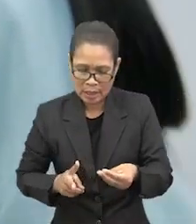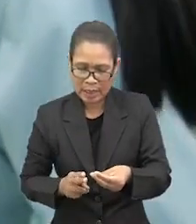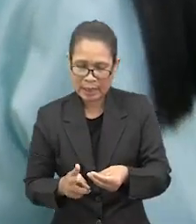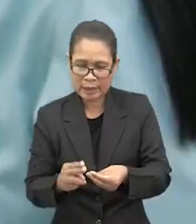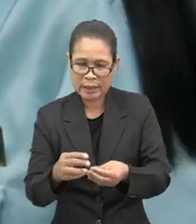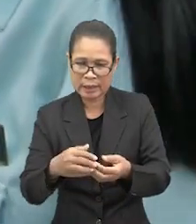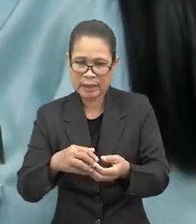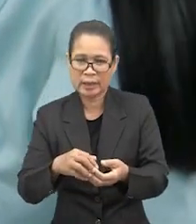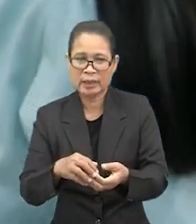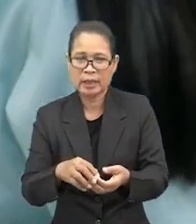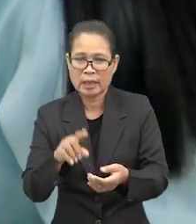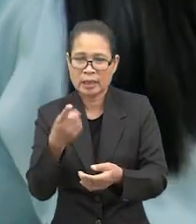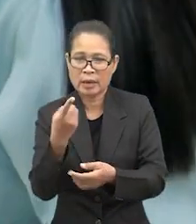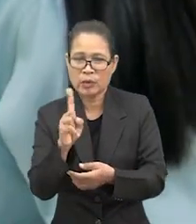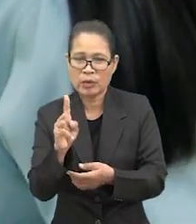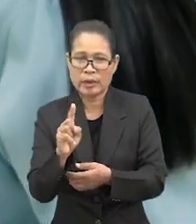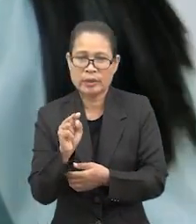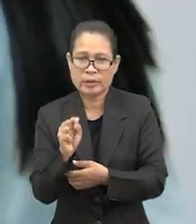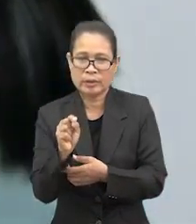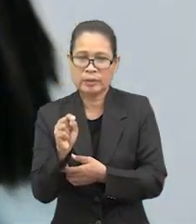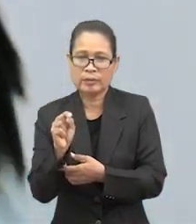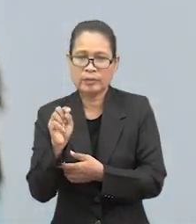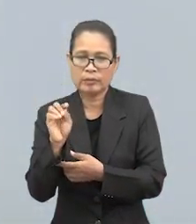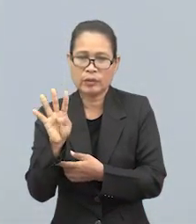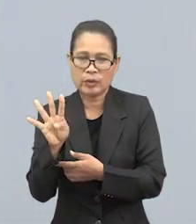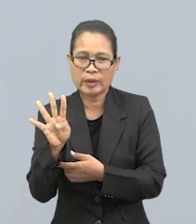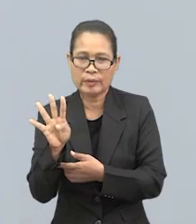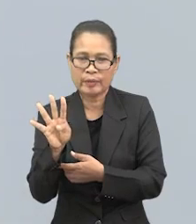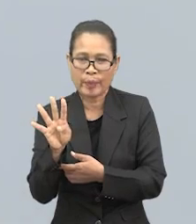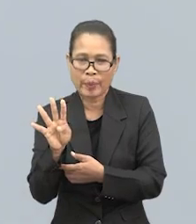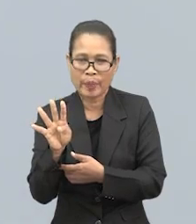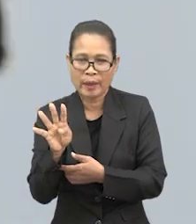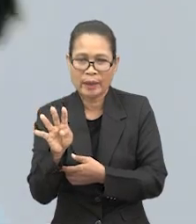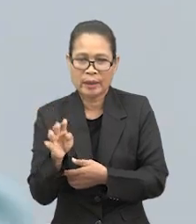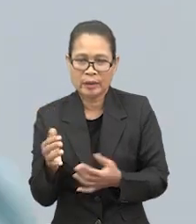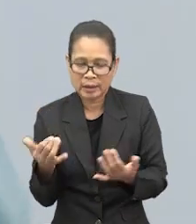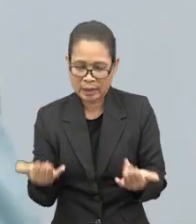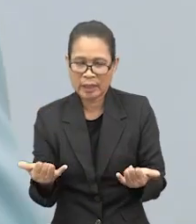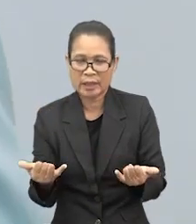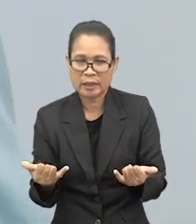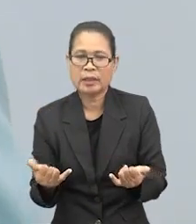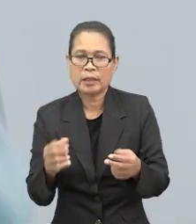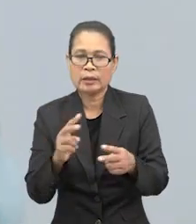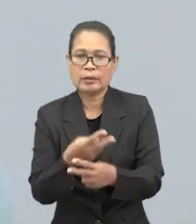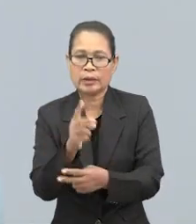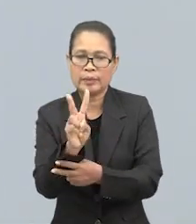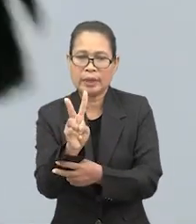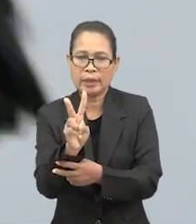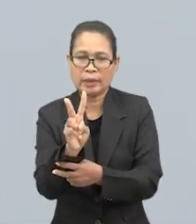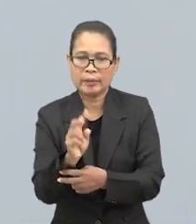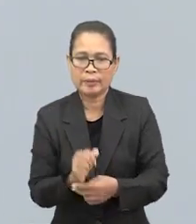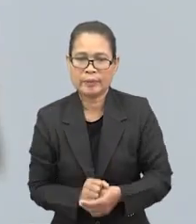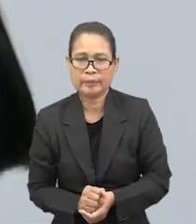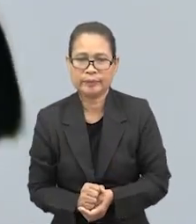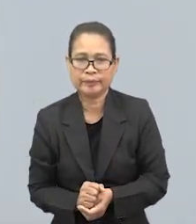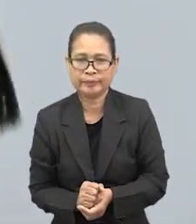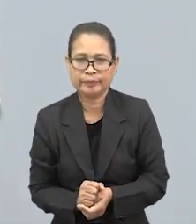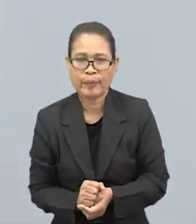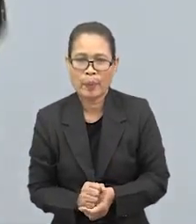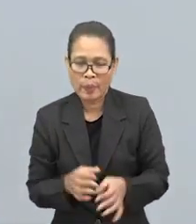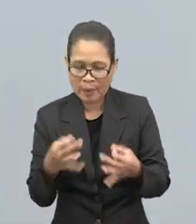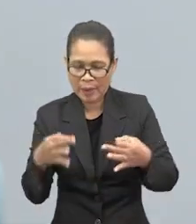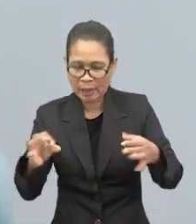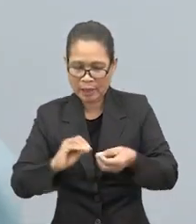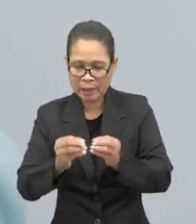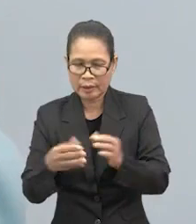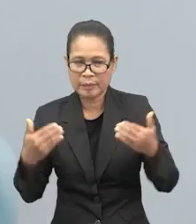mùi. Chà, nè cử cắt. Còn cắt chánh. Ờ, đọc mùi chết. Chạch buồn chất đọc mùi chạch buồn ní cứ chia. Tua tí.